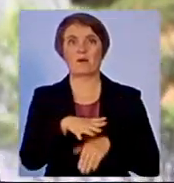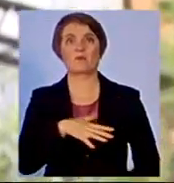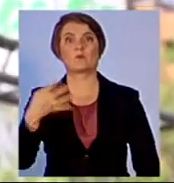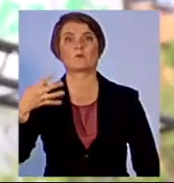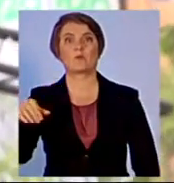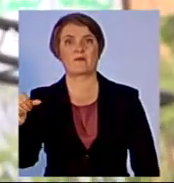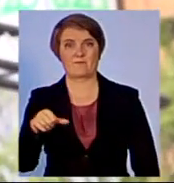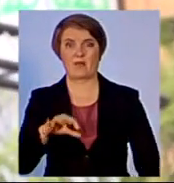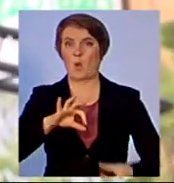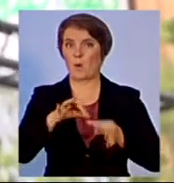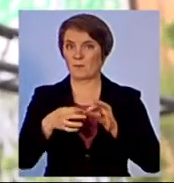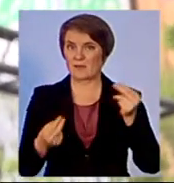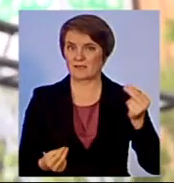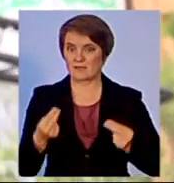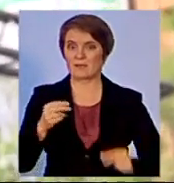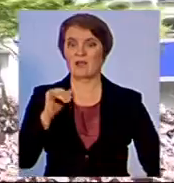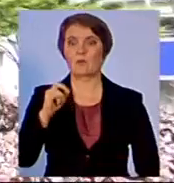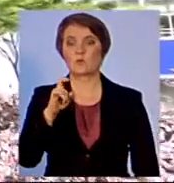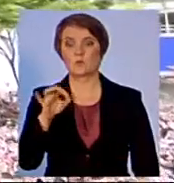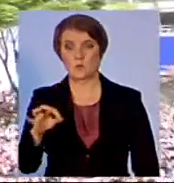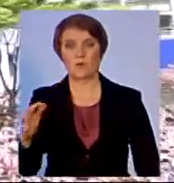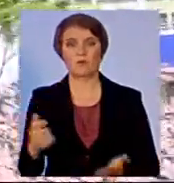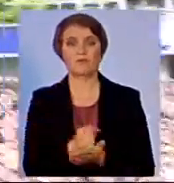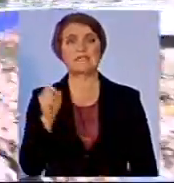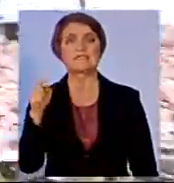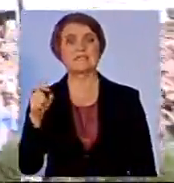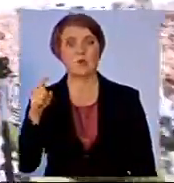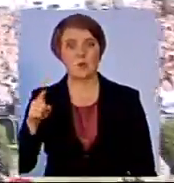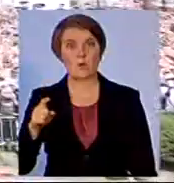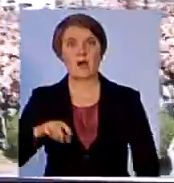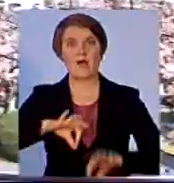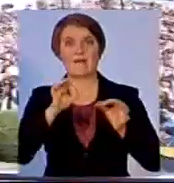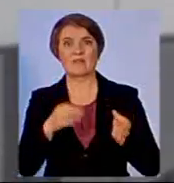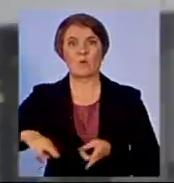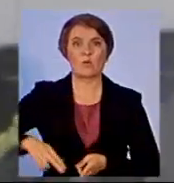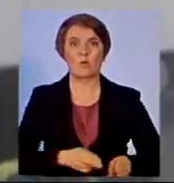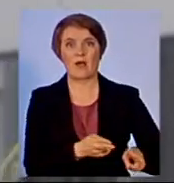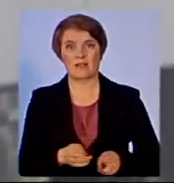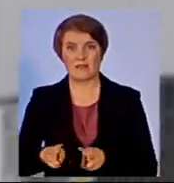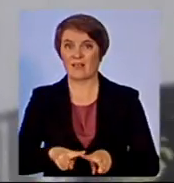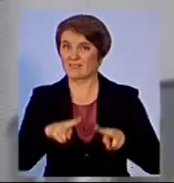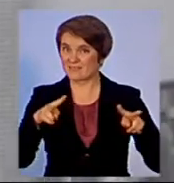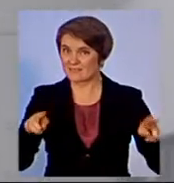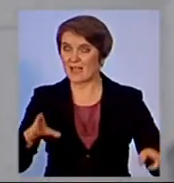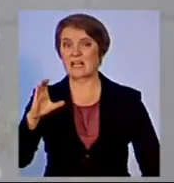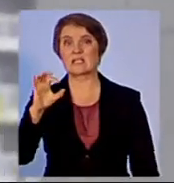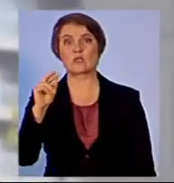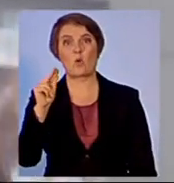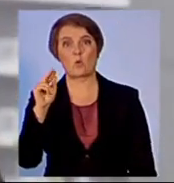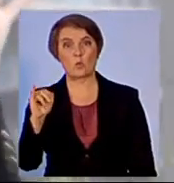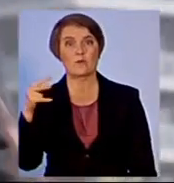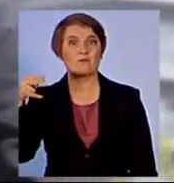Олімпійських іграх в Пхьончхані Юдзуру виборов золото із фігурного катання. Таку ж нагороду здобув у Сочі у